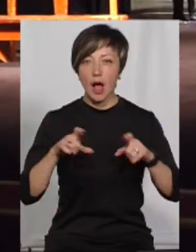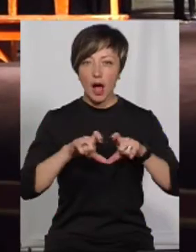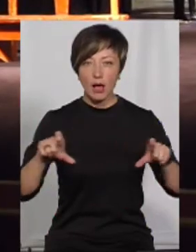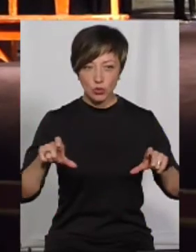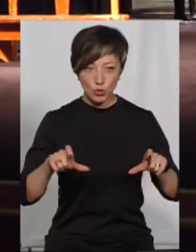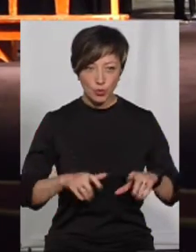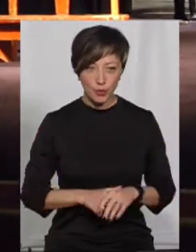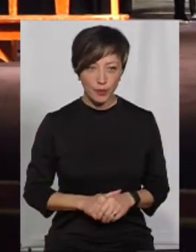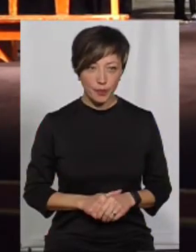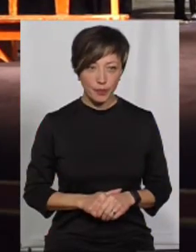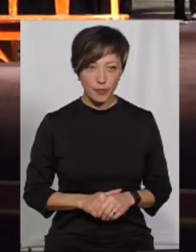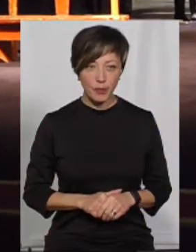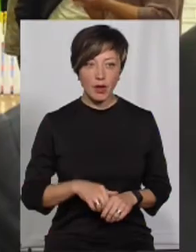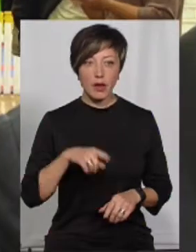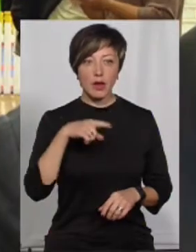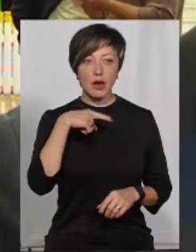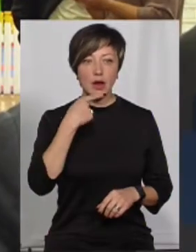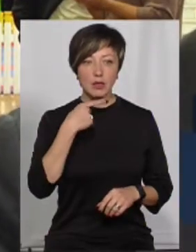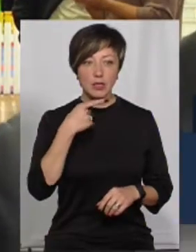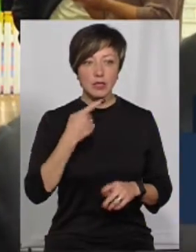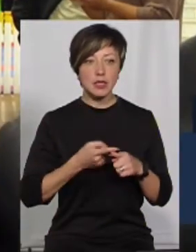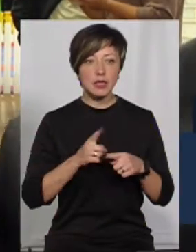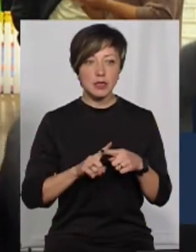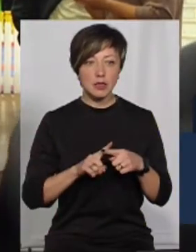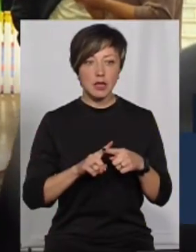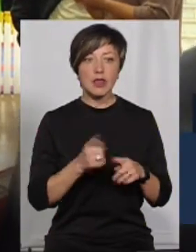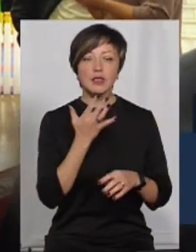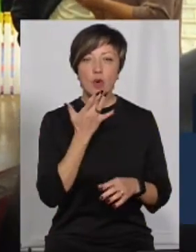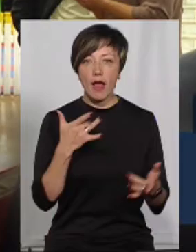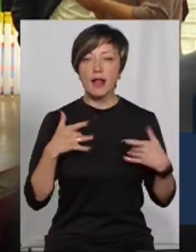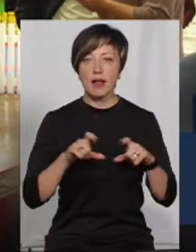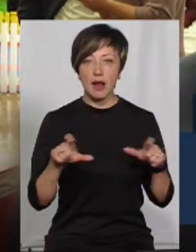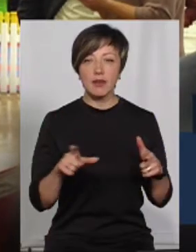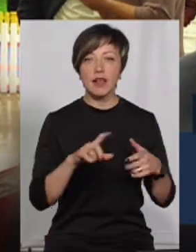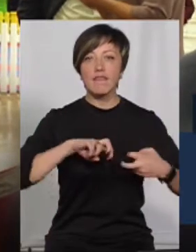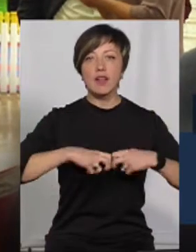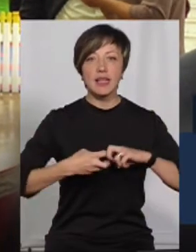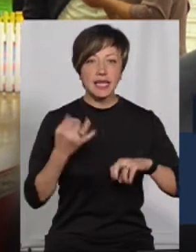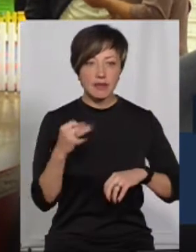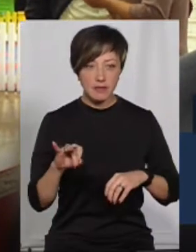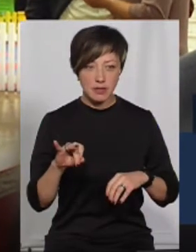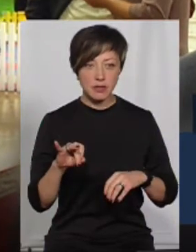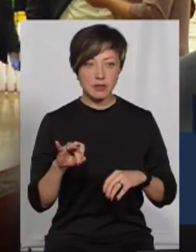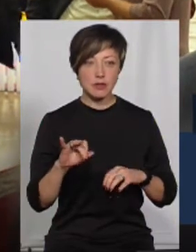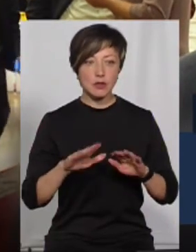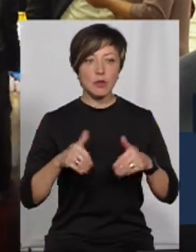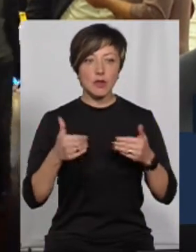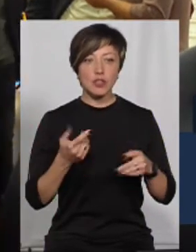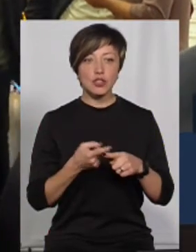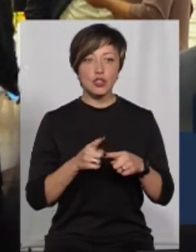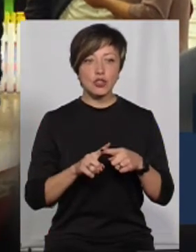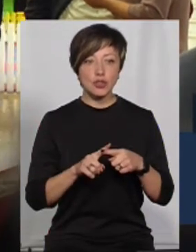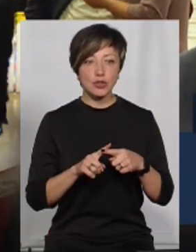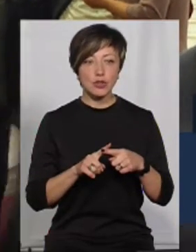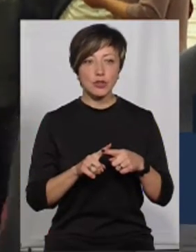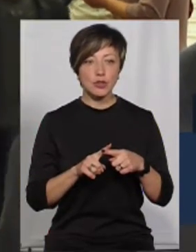театру імені Івана Франка, каже Василь Неволов. Порадував і Національний театр Івано-Франківський, який запропонував «Солодку Дарусю»,